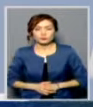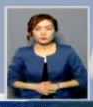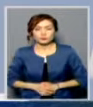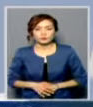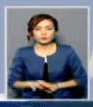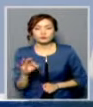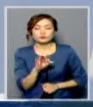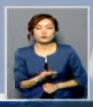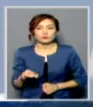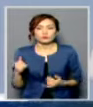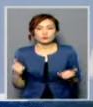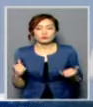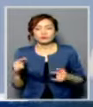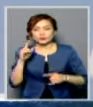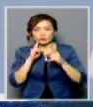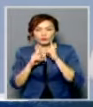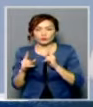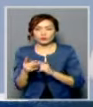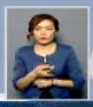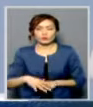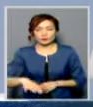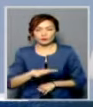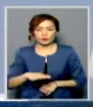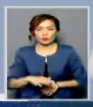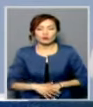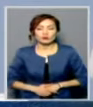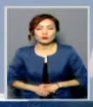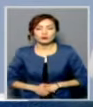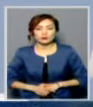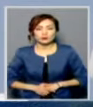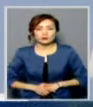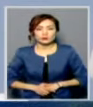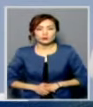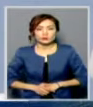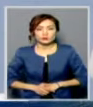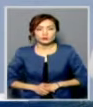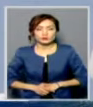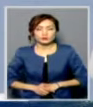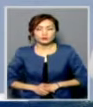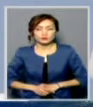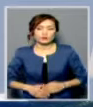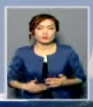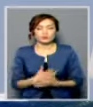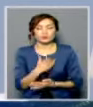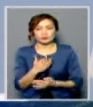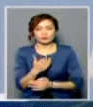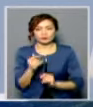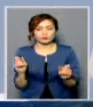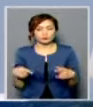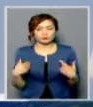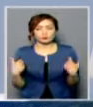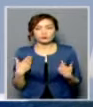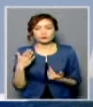Бұл тұрғыда бүгінгі форум өңірімізде аталған үдерісті жандандырып серпін береді